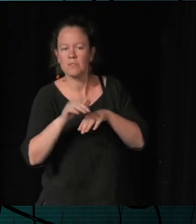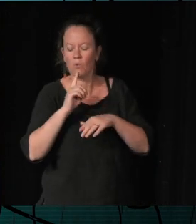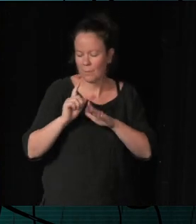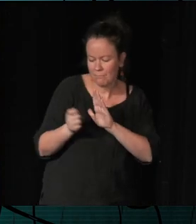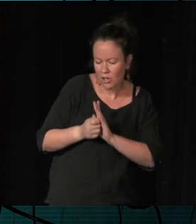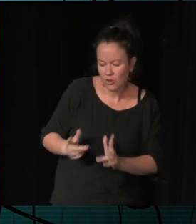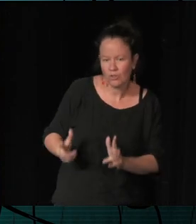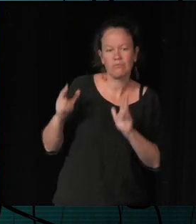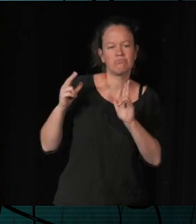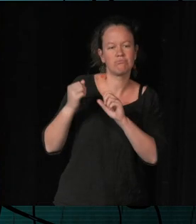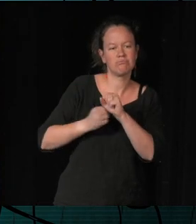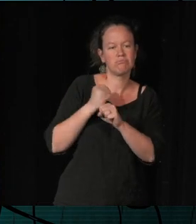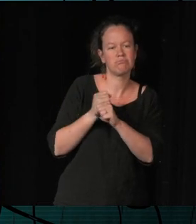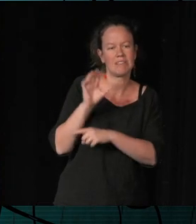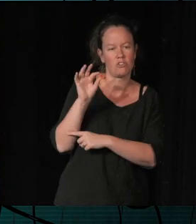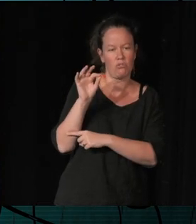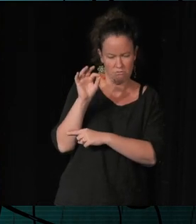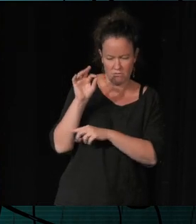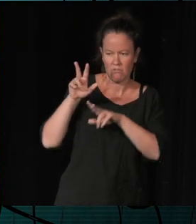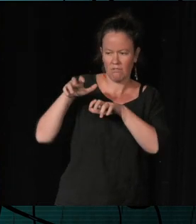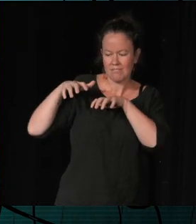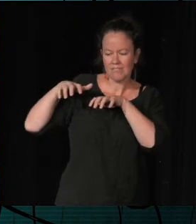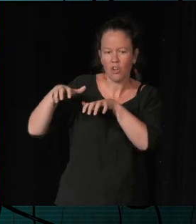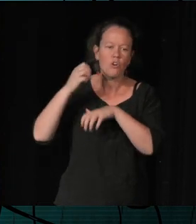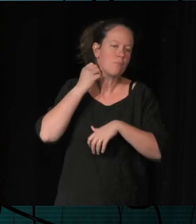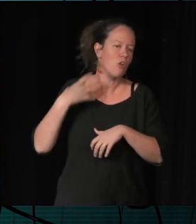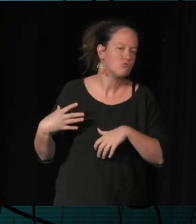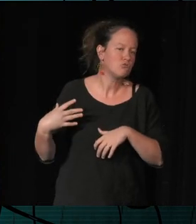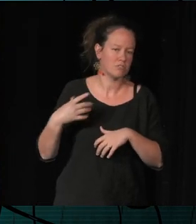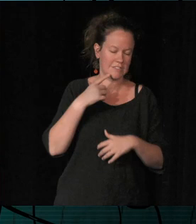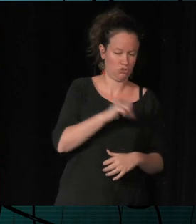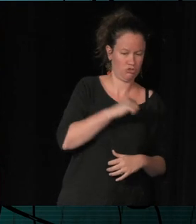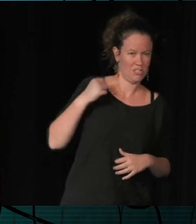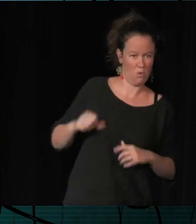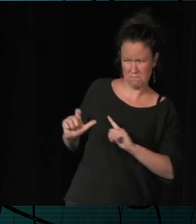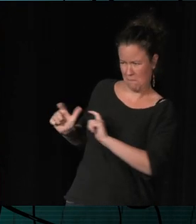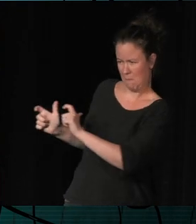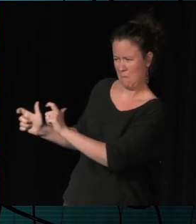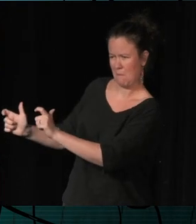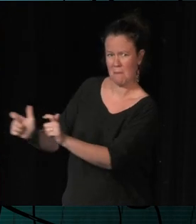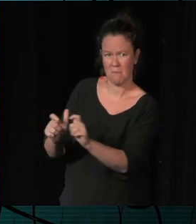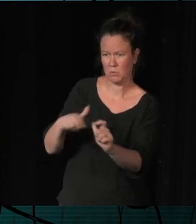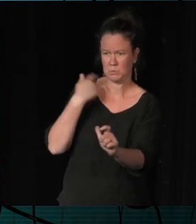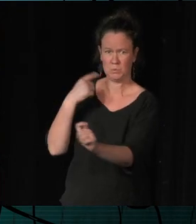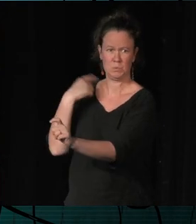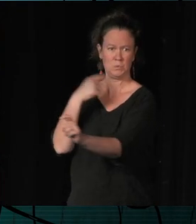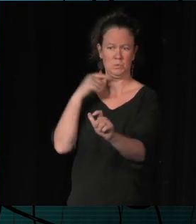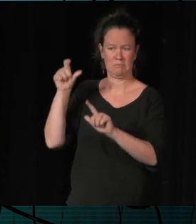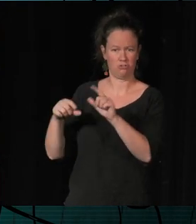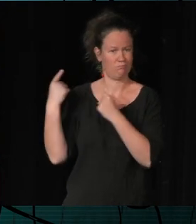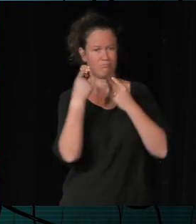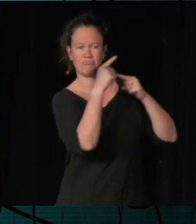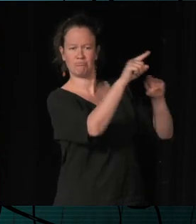la répression à Taïwan à ce moment-là par le gouvernement chinois et la traque qui s'ensuit. Voilà, donc c'est un sujet compliqué et